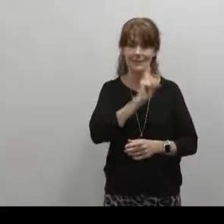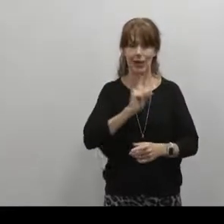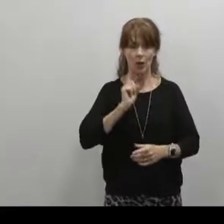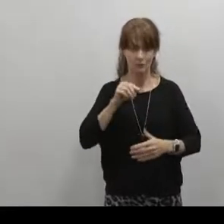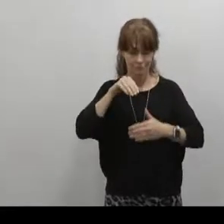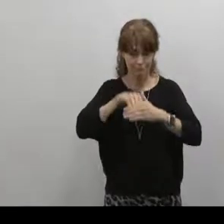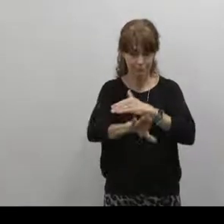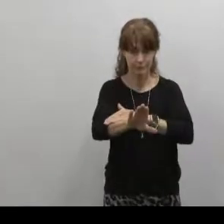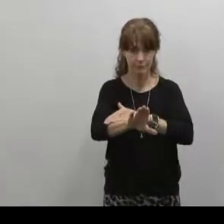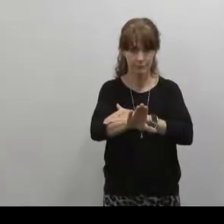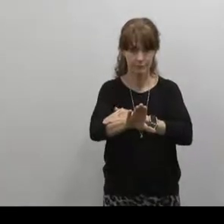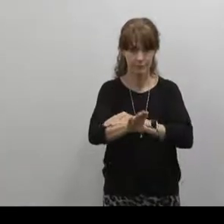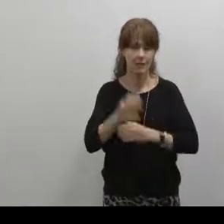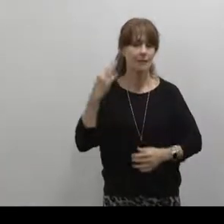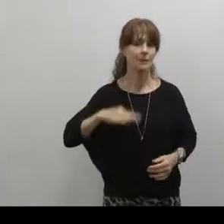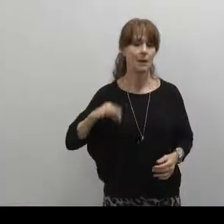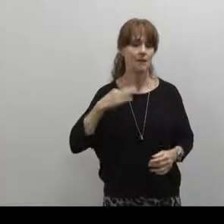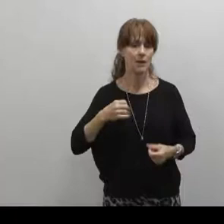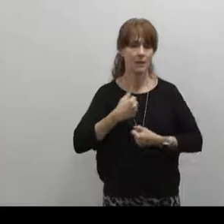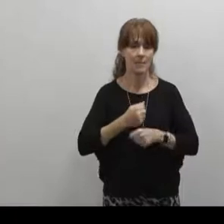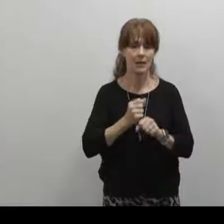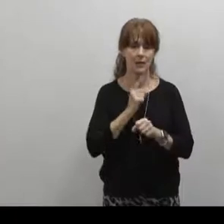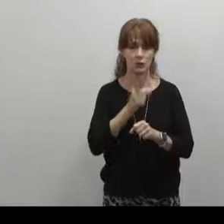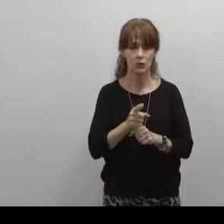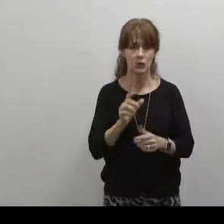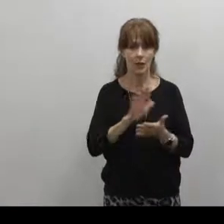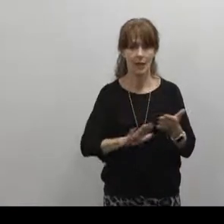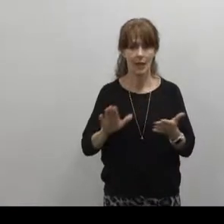thưa mấy anh bạn đã than để sờ lá nưng